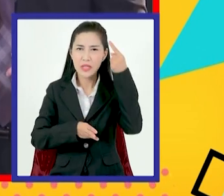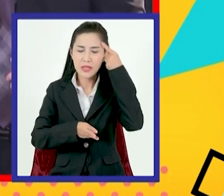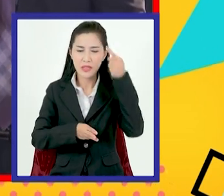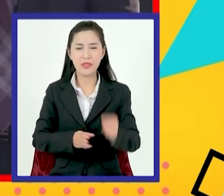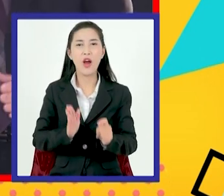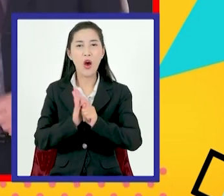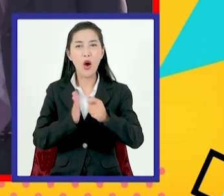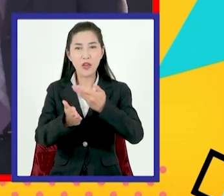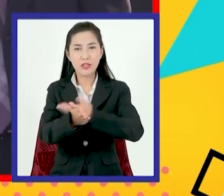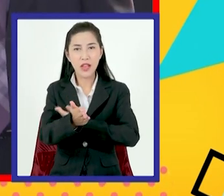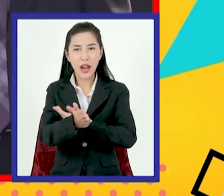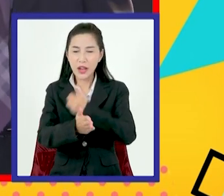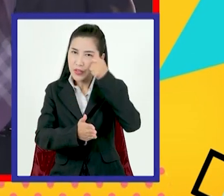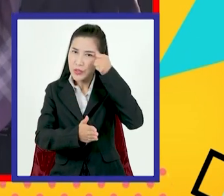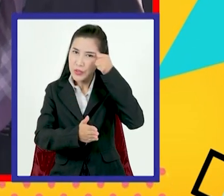ากวันหนึ่งสองงวด